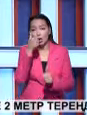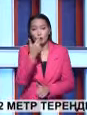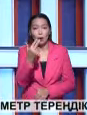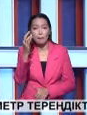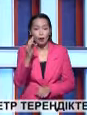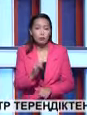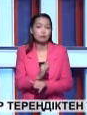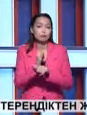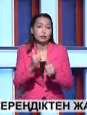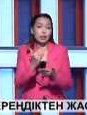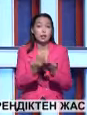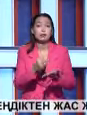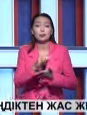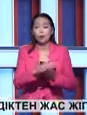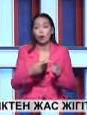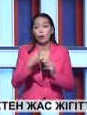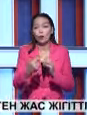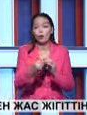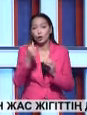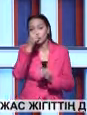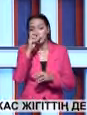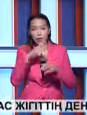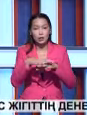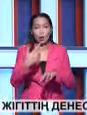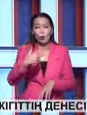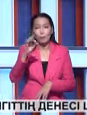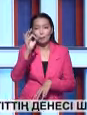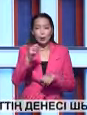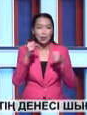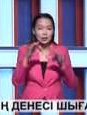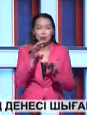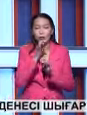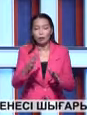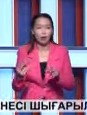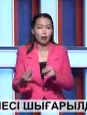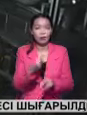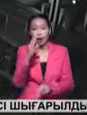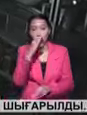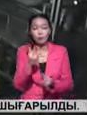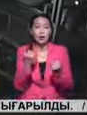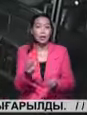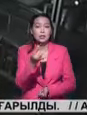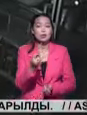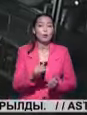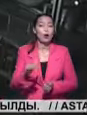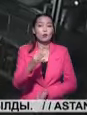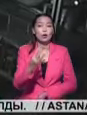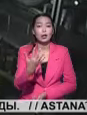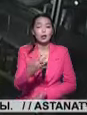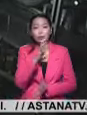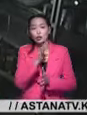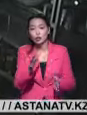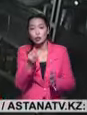артып келеді. Бұлай жалғаса берсе, алдағы 10 жылда елдің 30%-ы жарық пен жылусыз қалуы мүмкін. Қазір республика аумағында 45 жылу